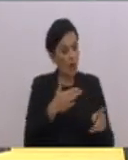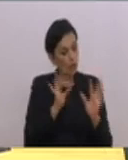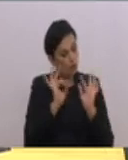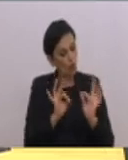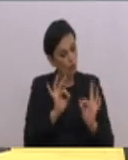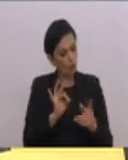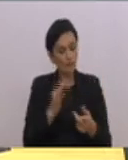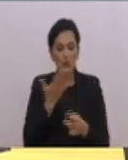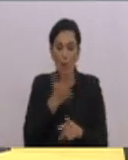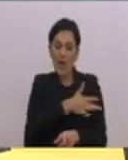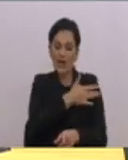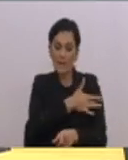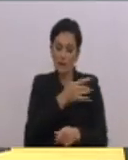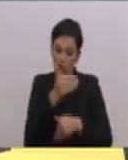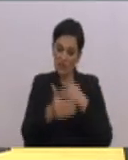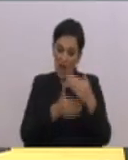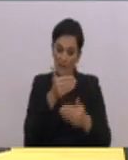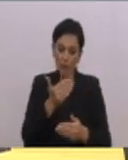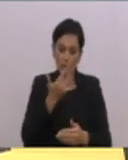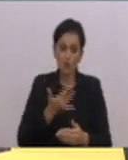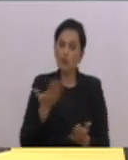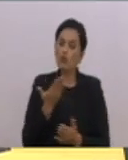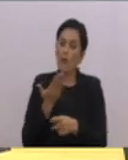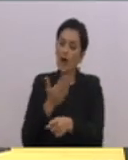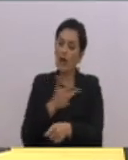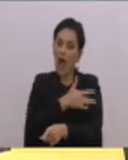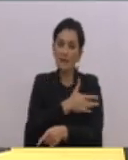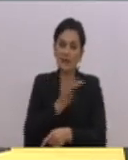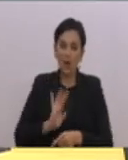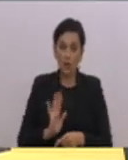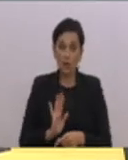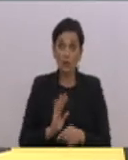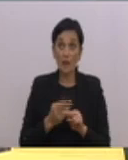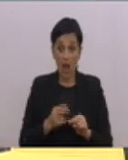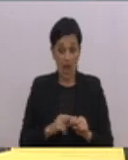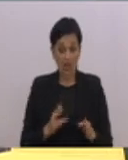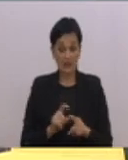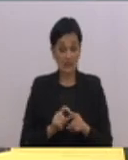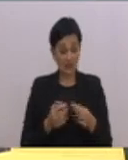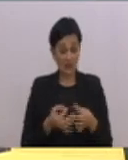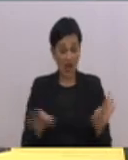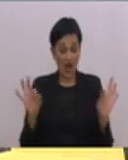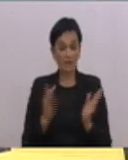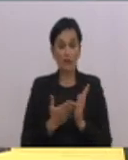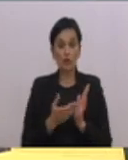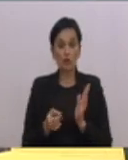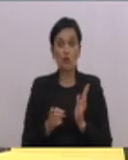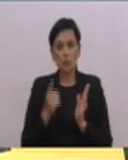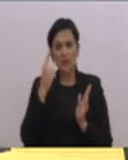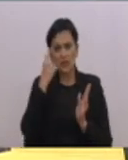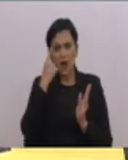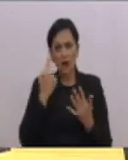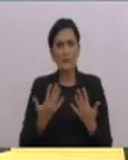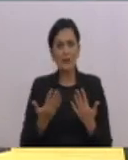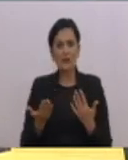იმსახურებს წარმატებას პოლიტიკაში, რომელი არ იმსახურებს. ეს არის სიტყვის თავისუფლება და ისიც დაფიქრდით რომ